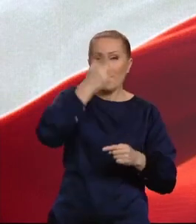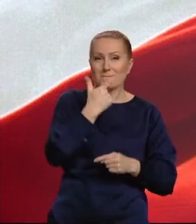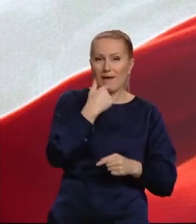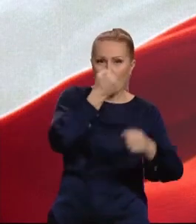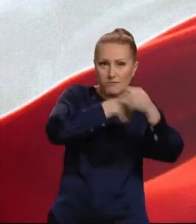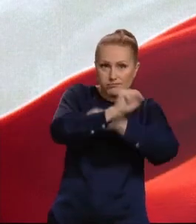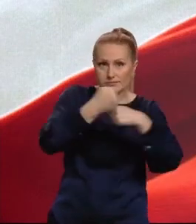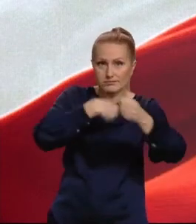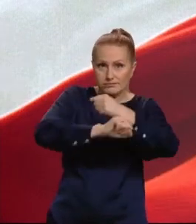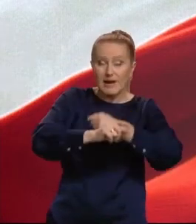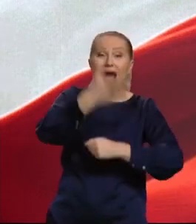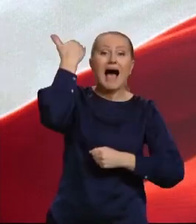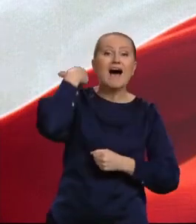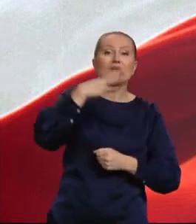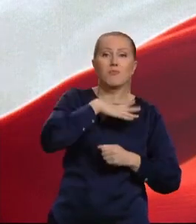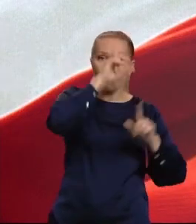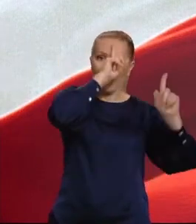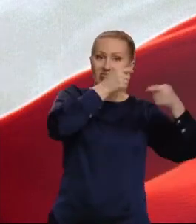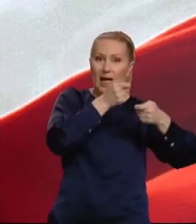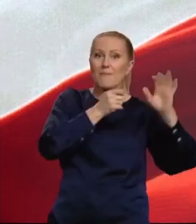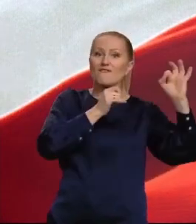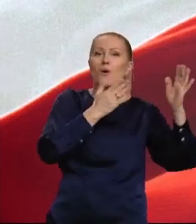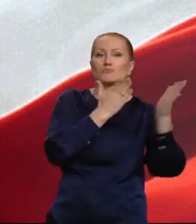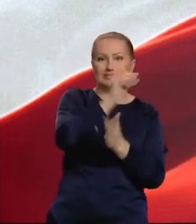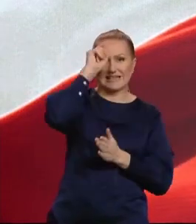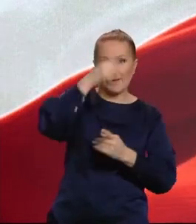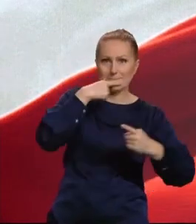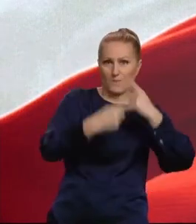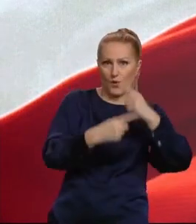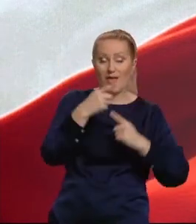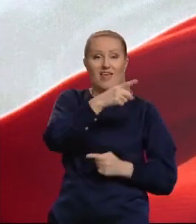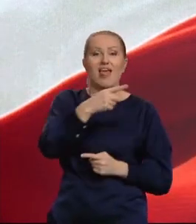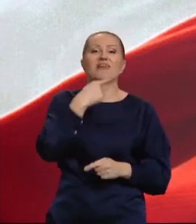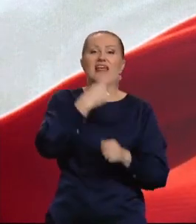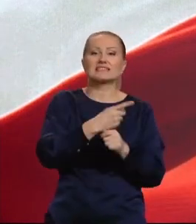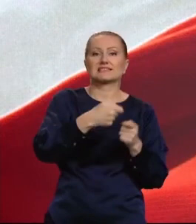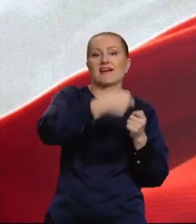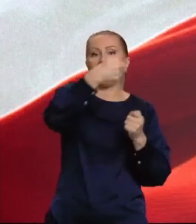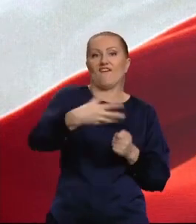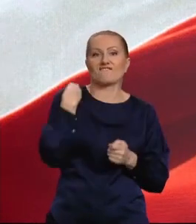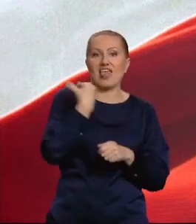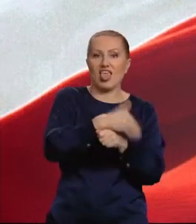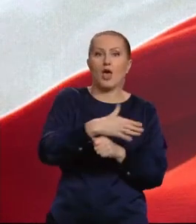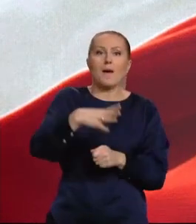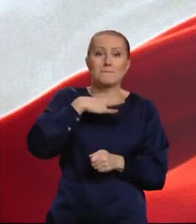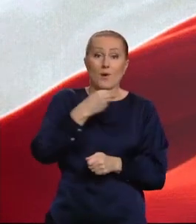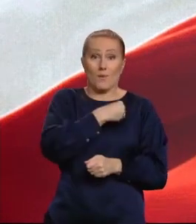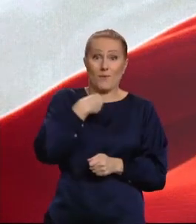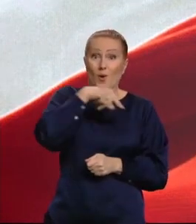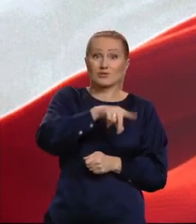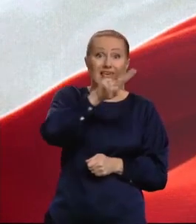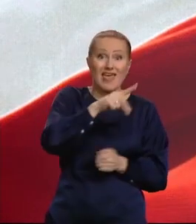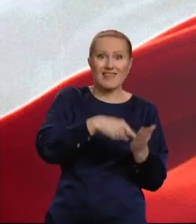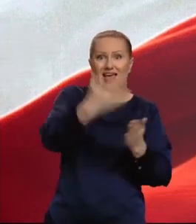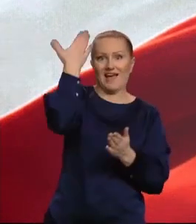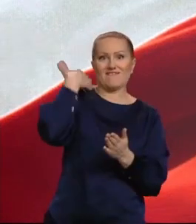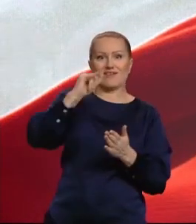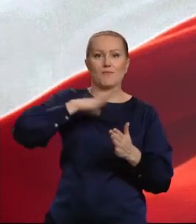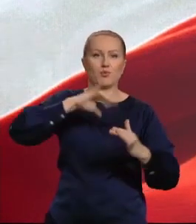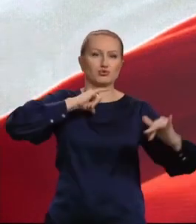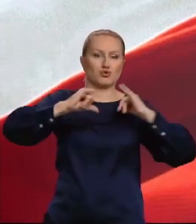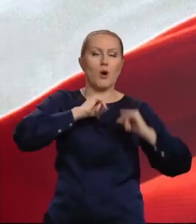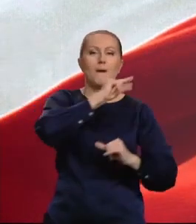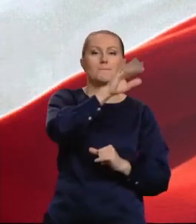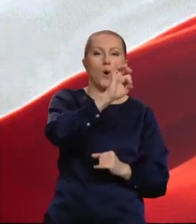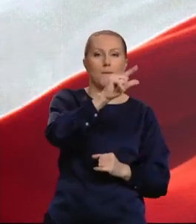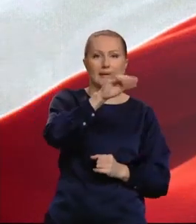Polskę namawiali w przeszłości najważniejsi niemieccy politycy. Decyzja o podwyższeniu wieku emerytalnego podjęta została w Polsce w czasie rządów Platformy Obywatelskiej i